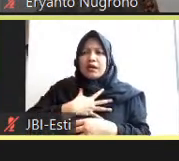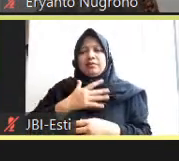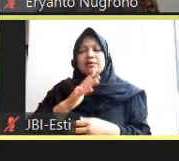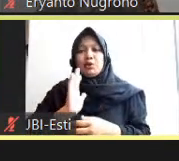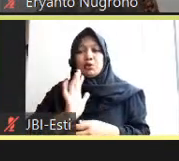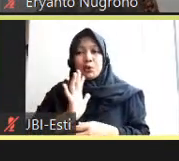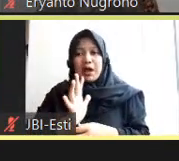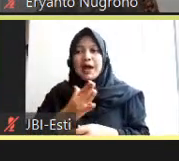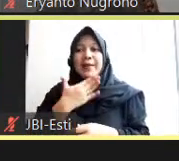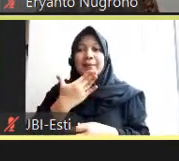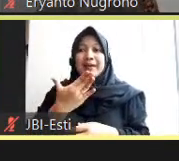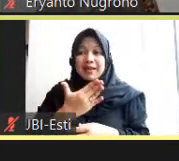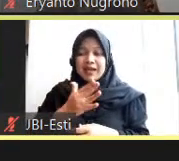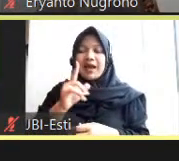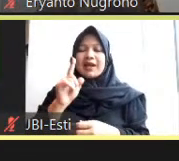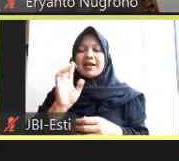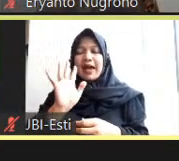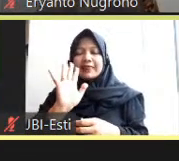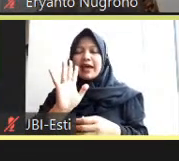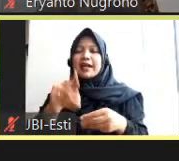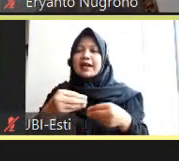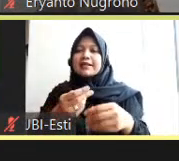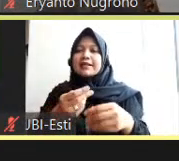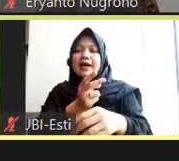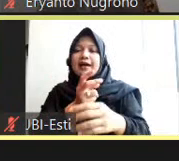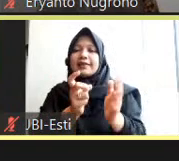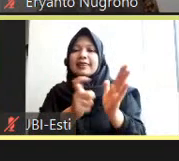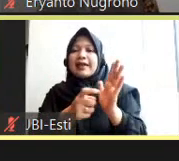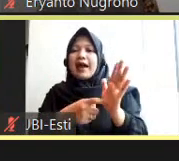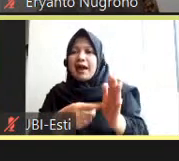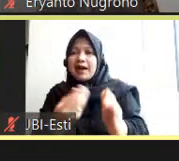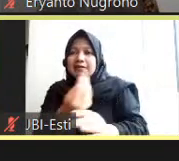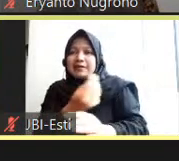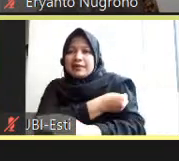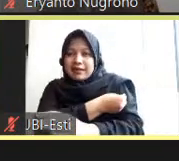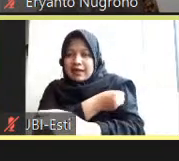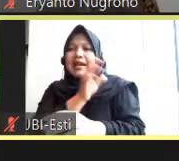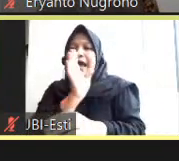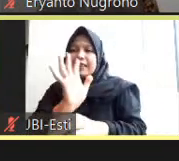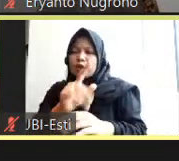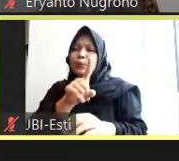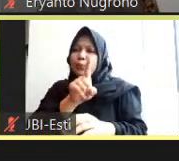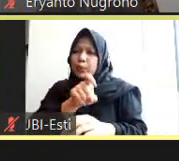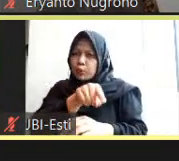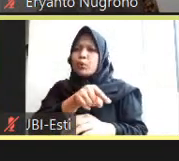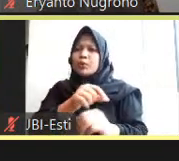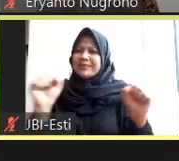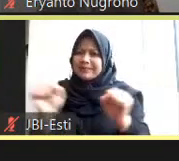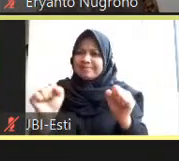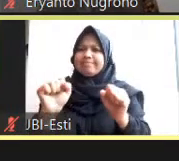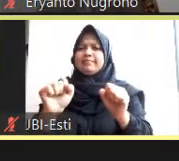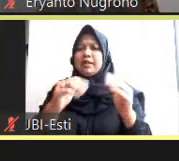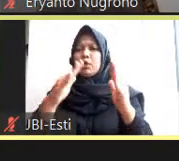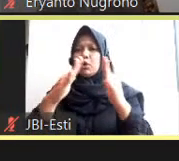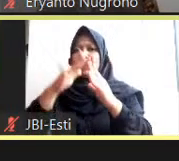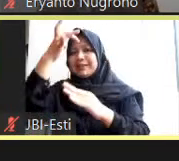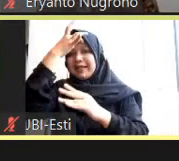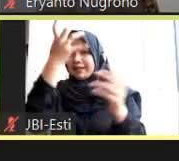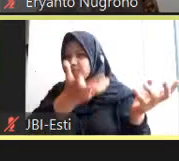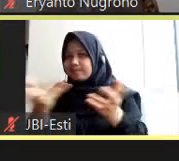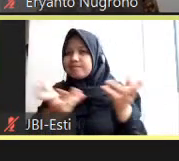kita kasih tanda tertentu, dan artinya ini butuh segera dibawa ke rumah sakit, gitu. Butuh evakuasi segera dari